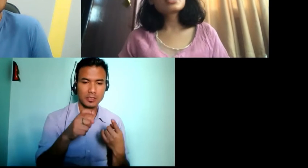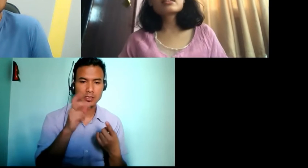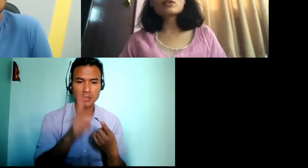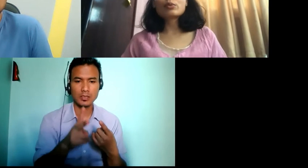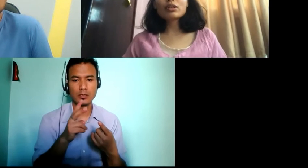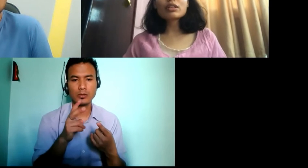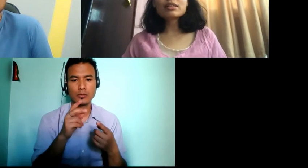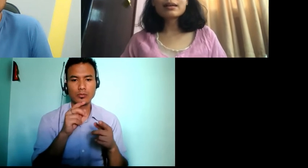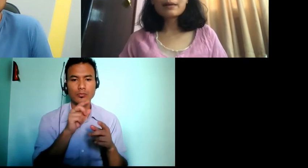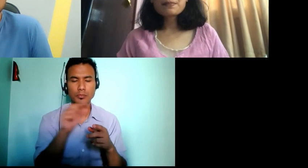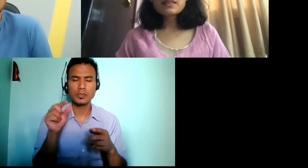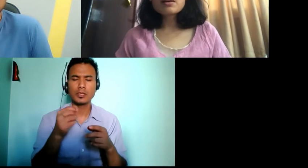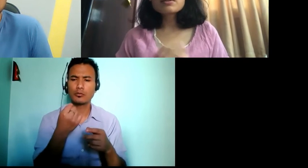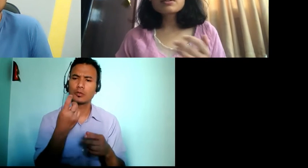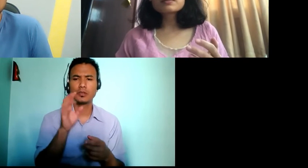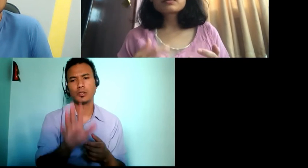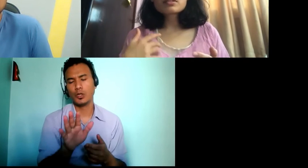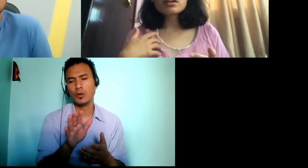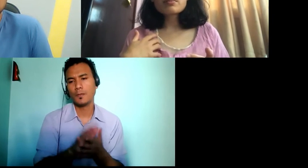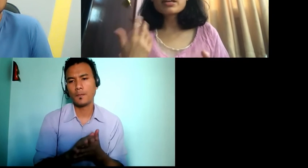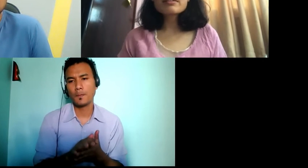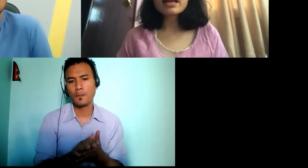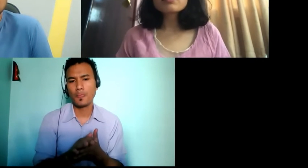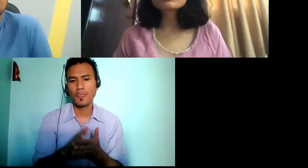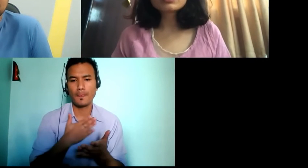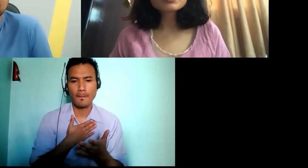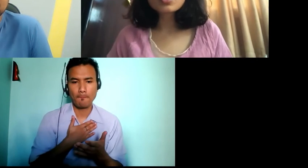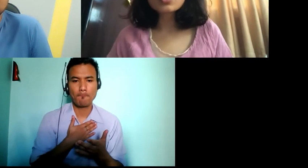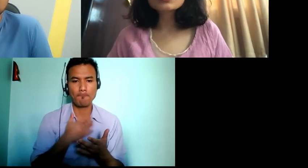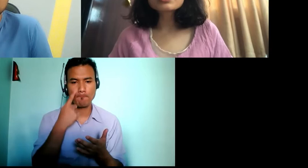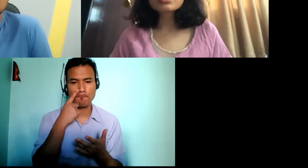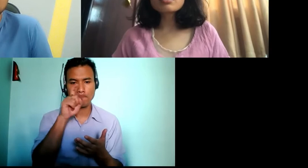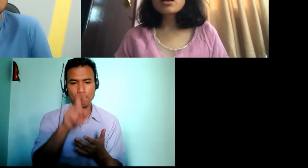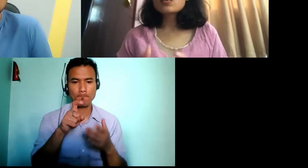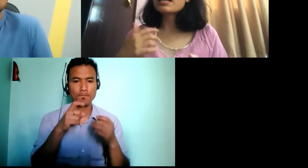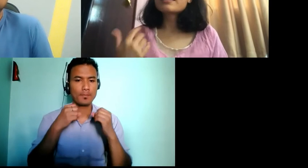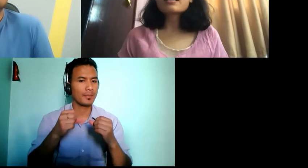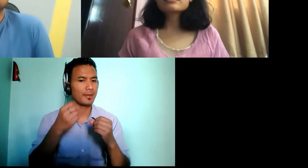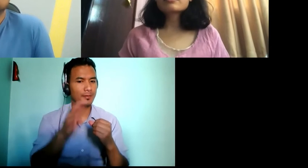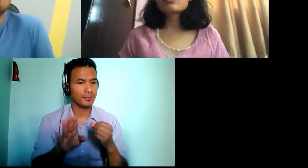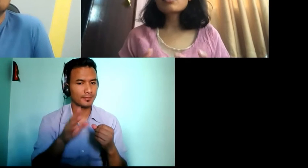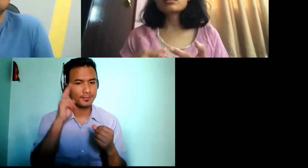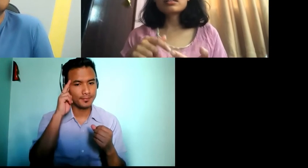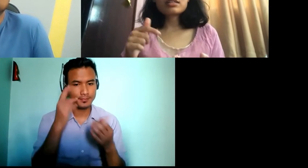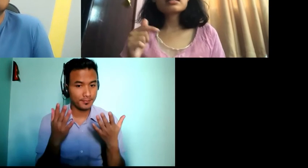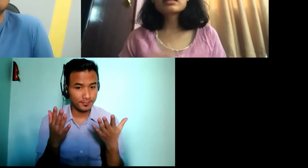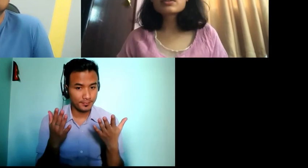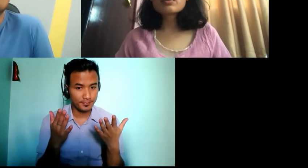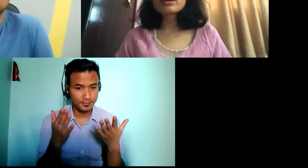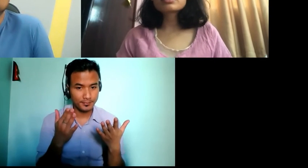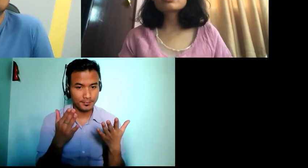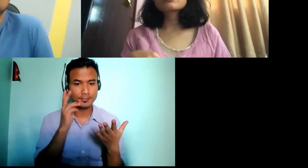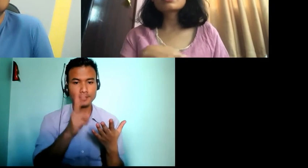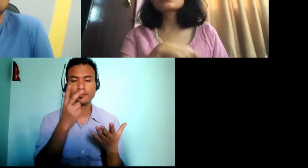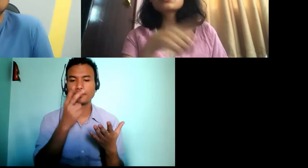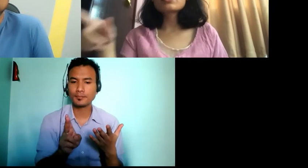त्यस्तो केसेसहरू पनि कति छ कि, अब मेरै ग्रान्ड मदरले पनि चलाउनुहुन्छ होइन, उहाँलाई थाहा थिएन अनि त्यसपछि थिच्नु